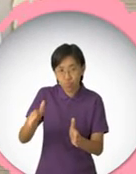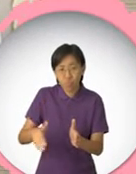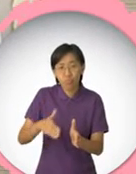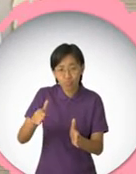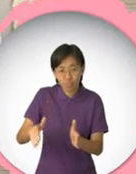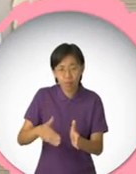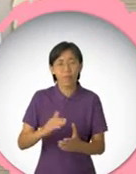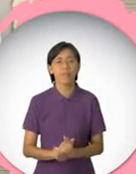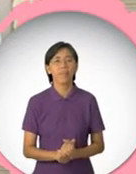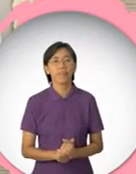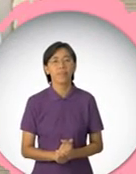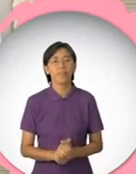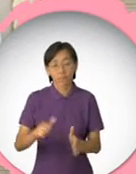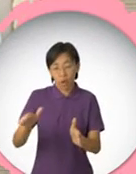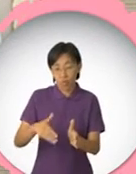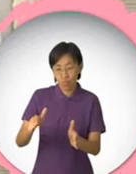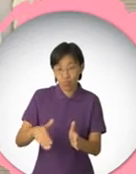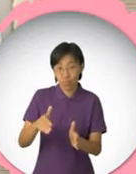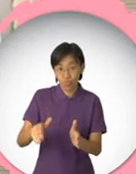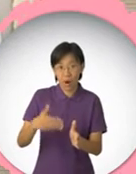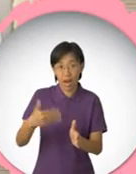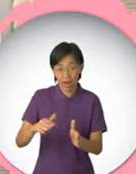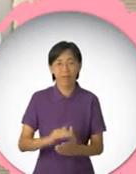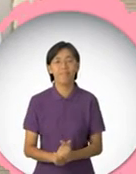ก็ใส่ไปได้เลย